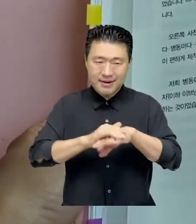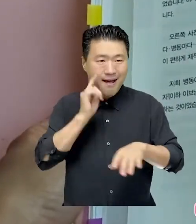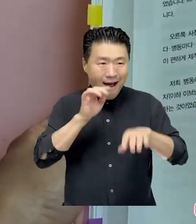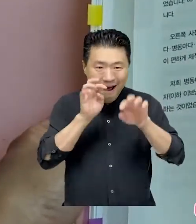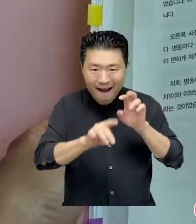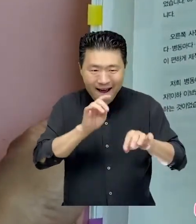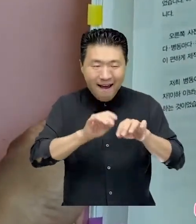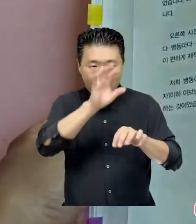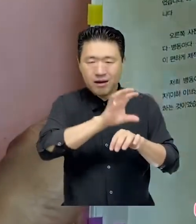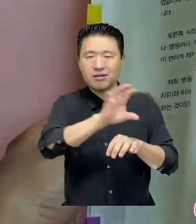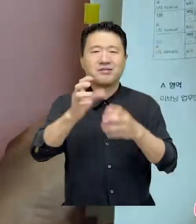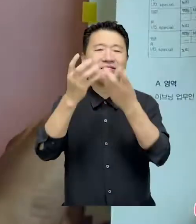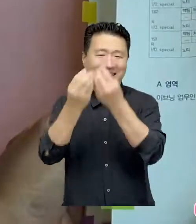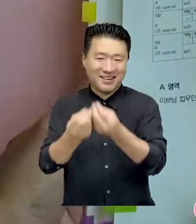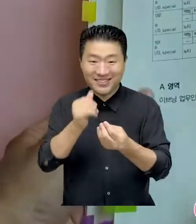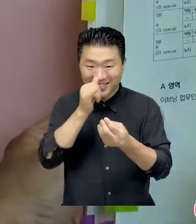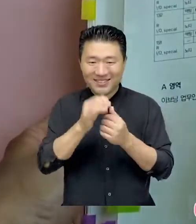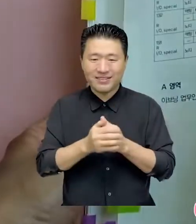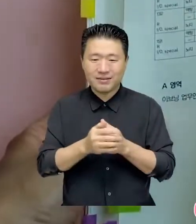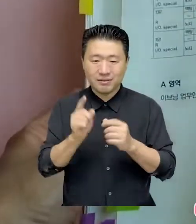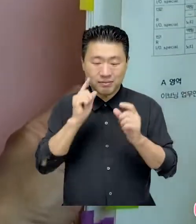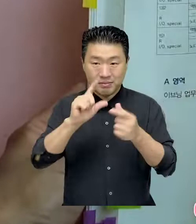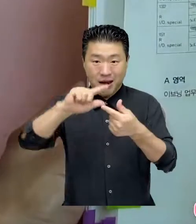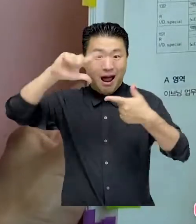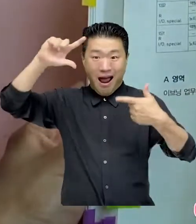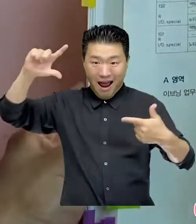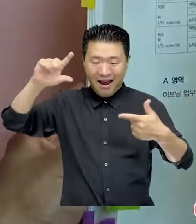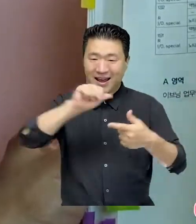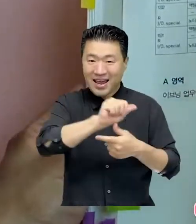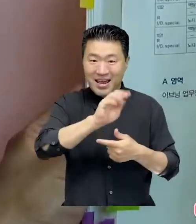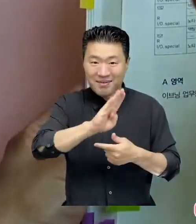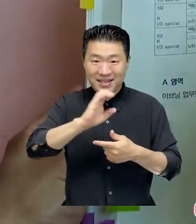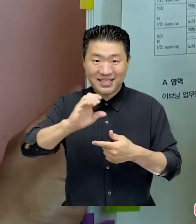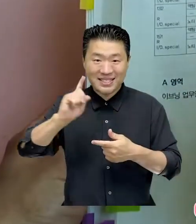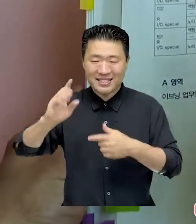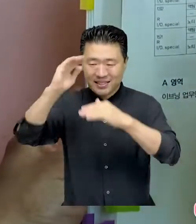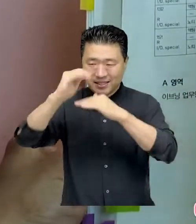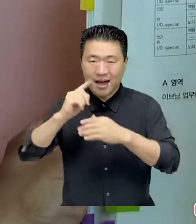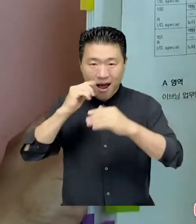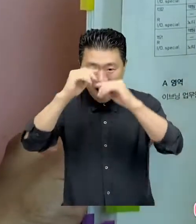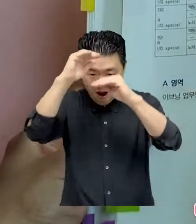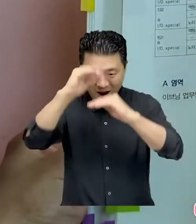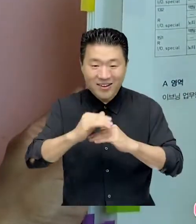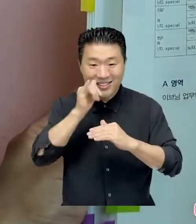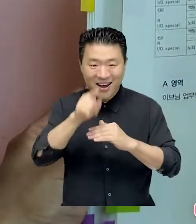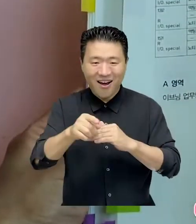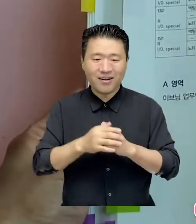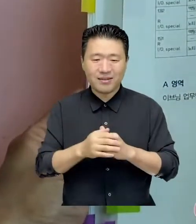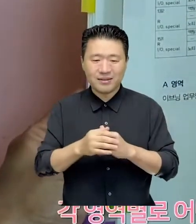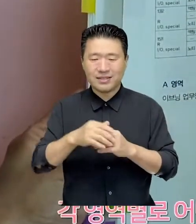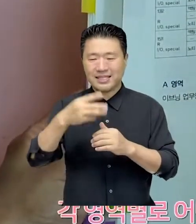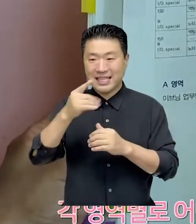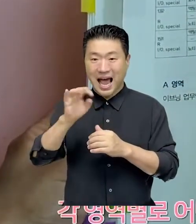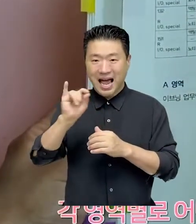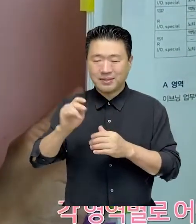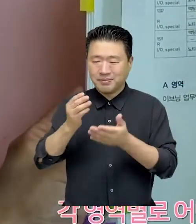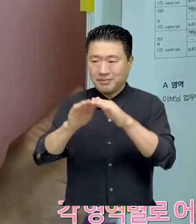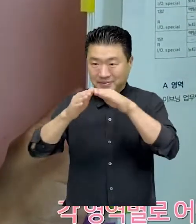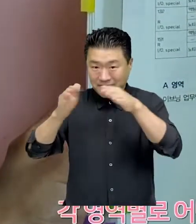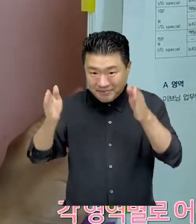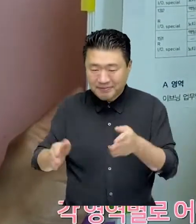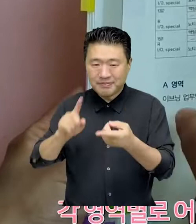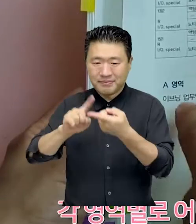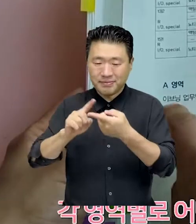제가 워드에서 사용했던 인계장인데요. 이렇게 확대해서 A, B, C, D, E, F 그리고 타임테이블까지